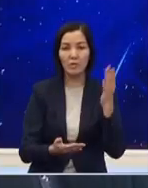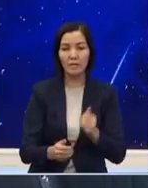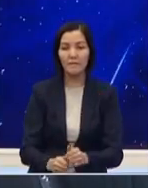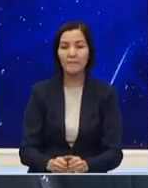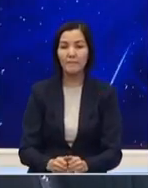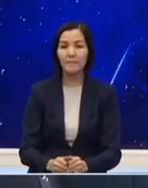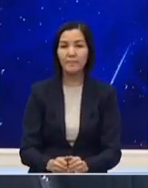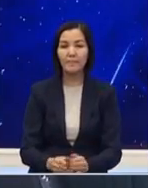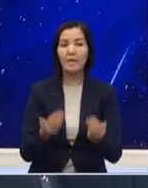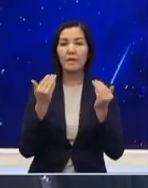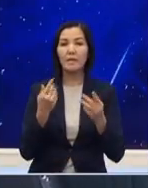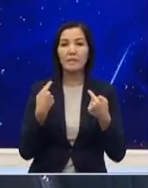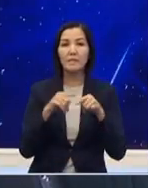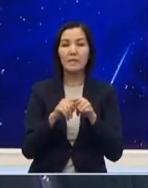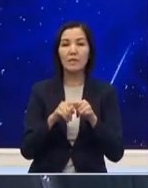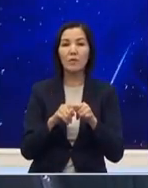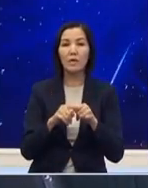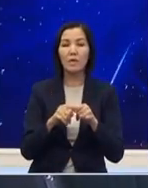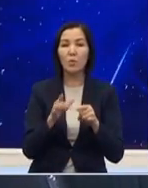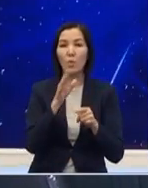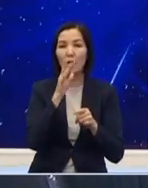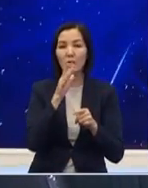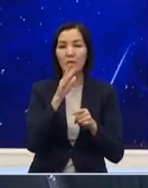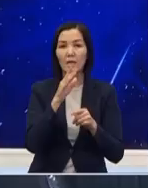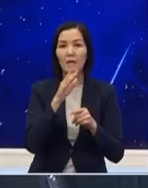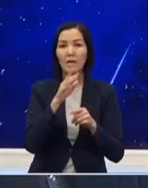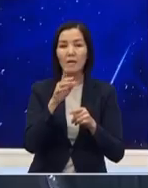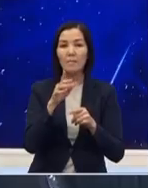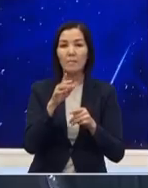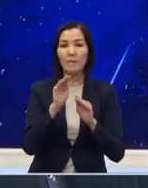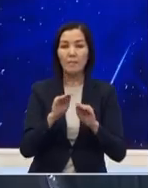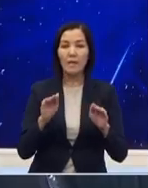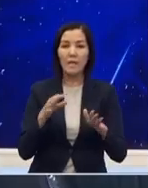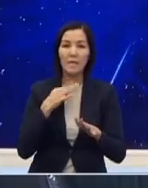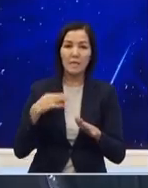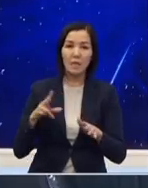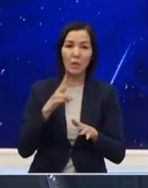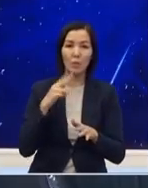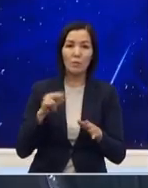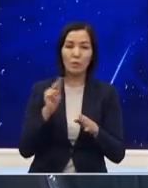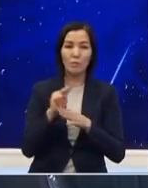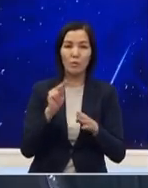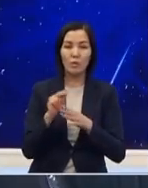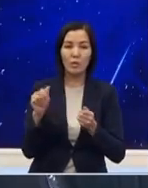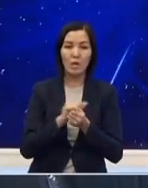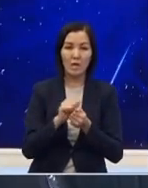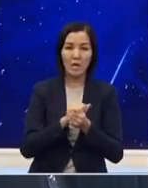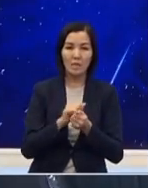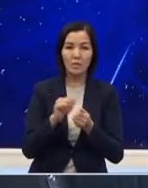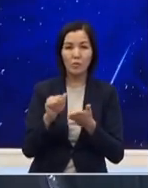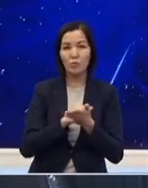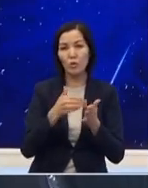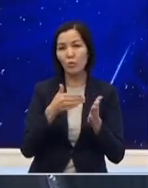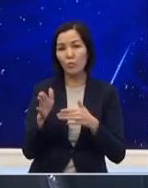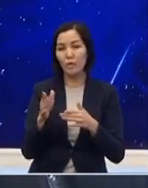новшества. Қазір технологиялардың заманы, маған балалар үйретіп отырады. Менің ойымша болашақта қағаз басылықтан құтыламыз. Барлық